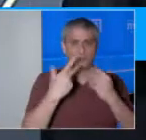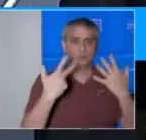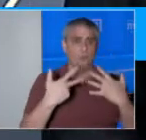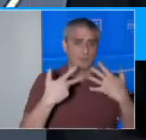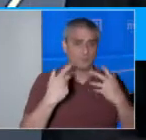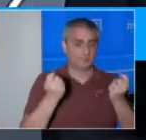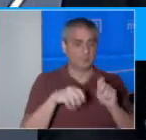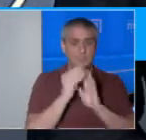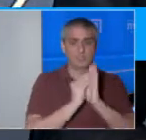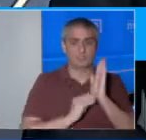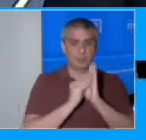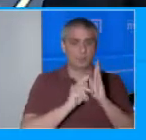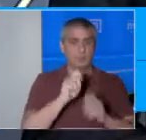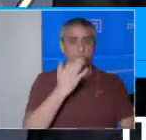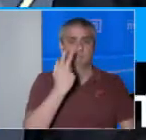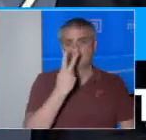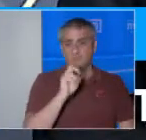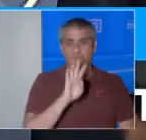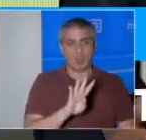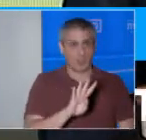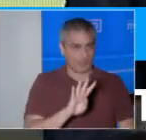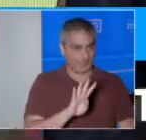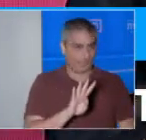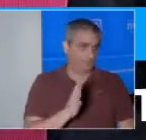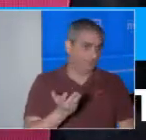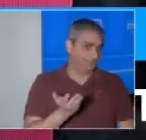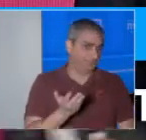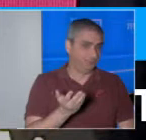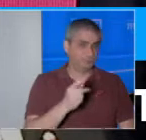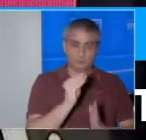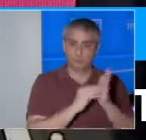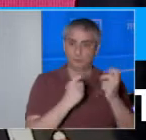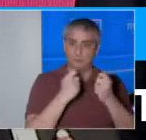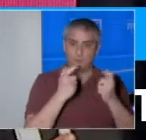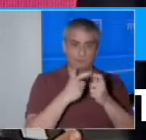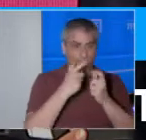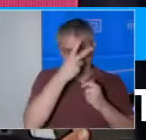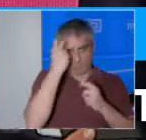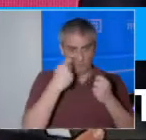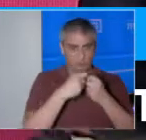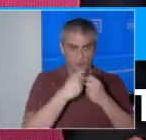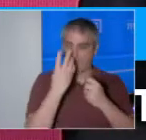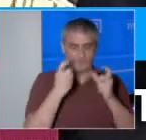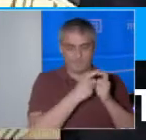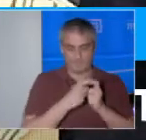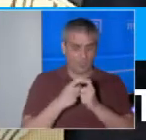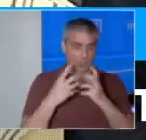8 ימים, סגירת הרשימות לכנסת ה-24, הרשימה המשותפת על